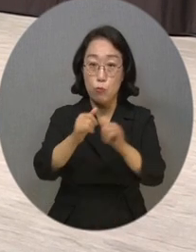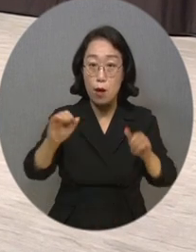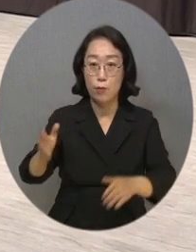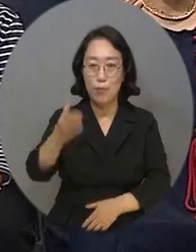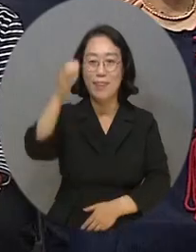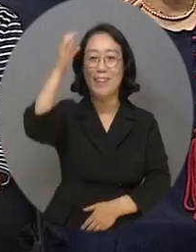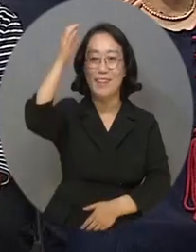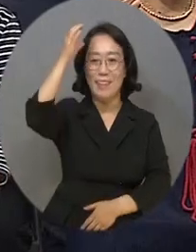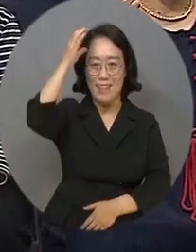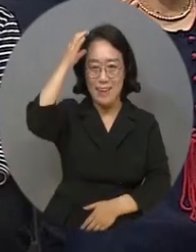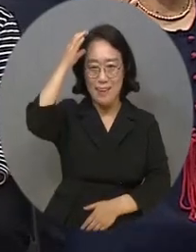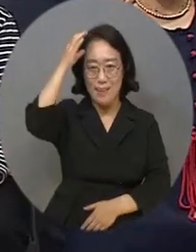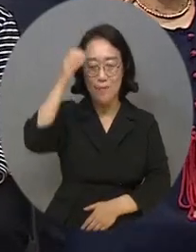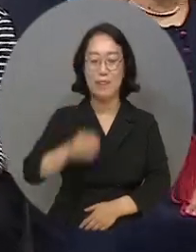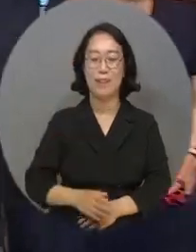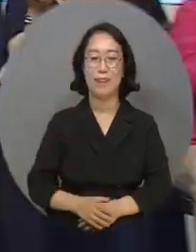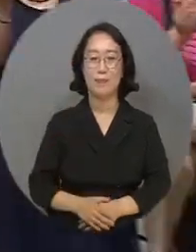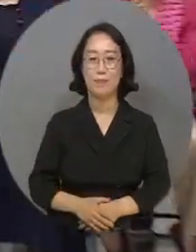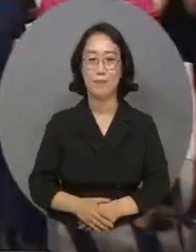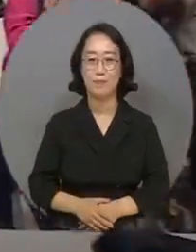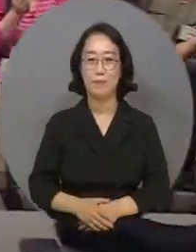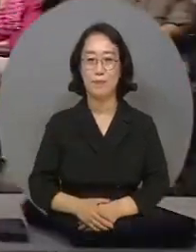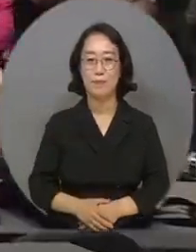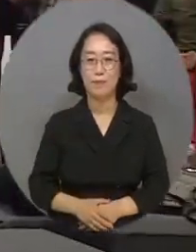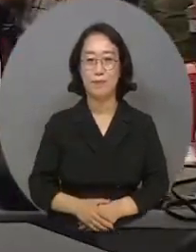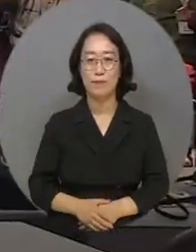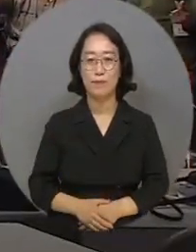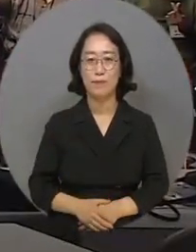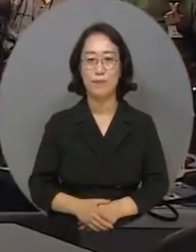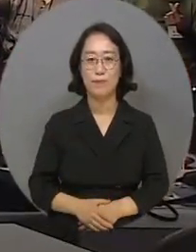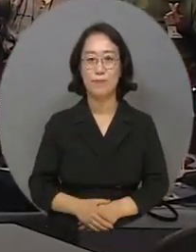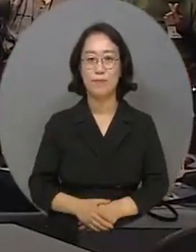입 기대해 봅니다 복지티비 뉴스 최유랍니다